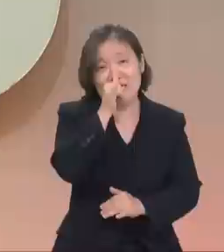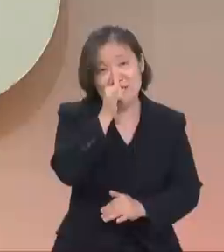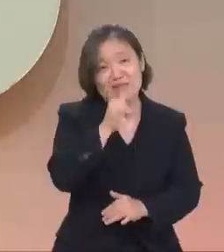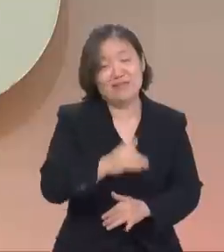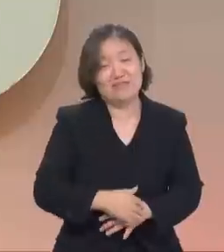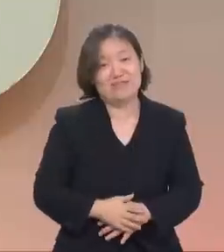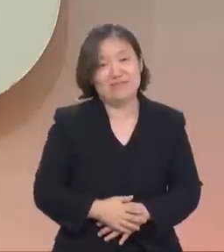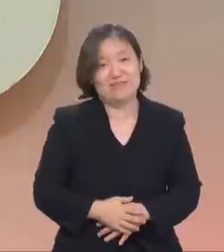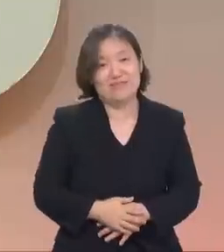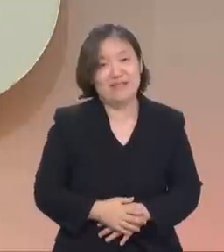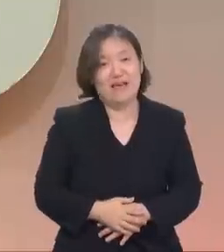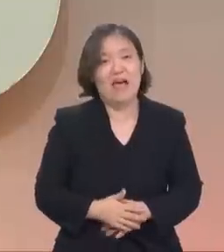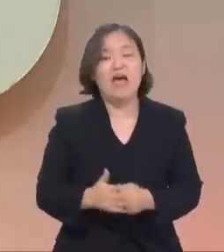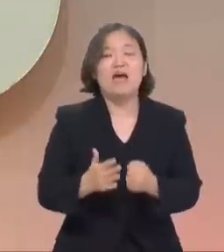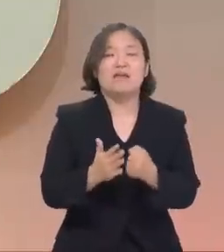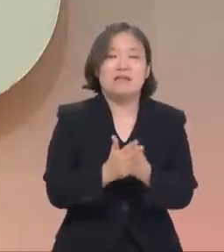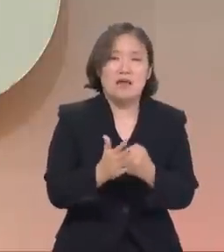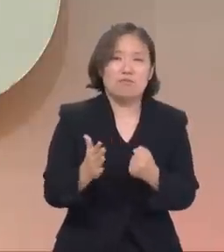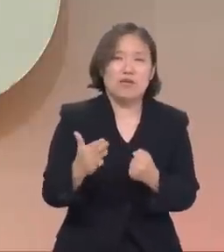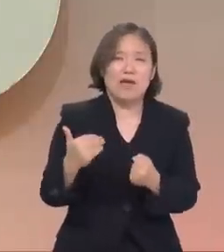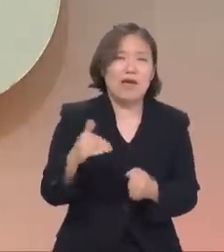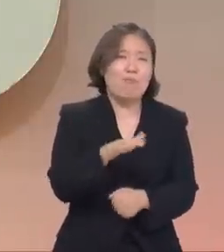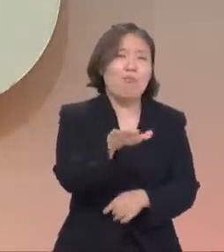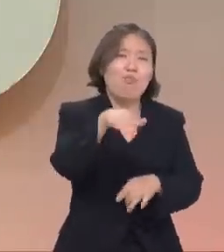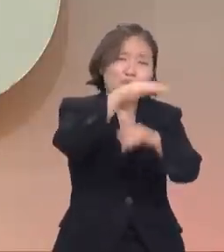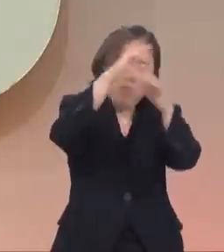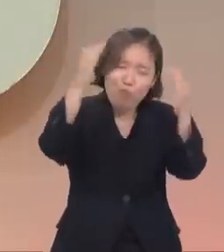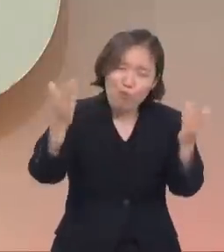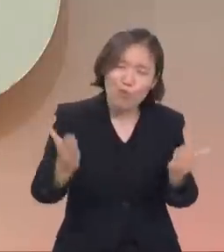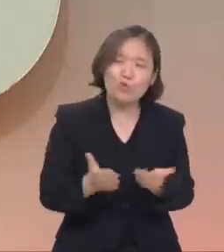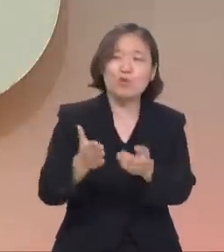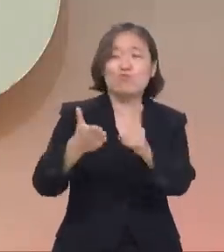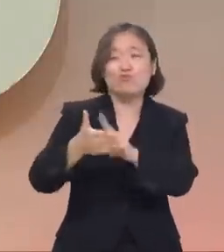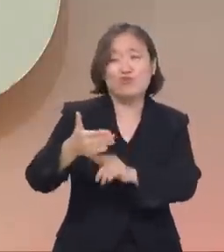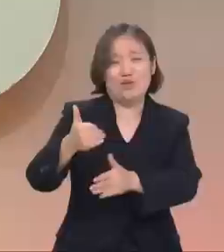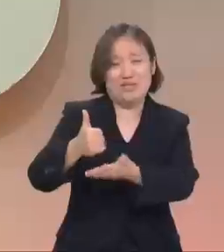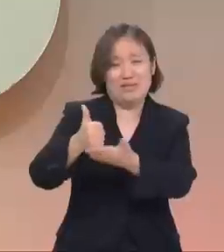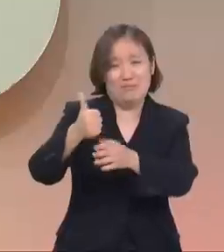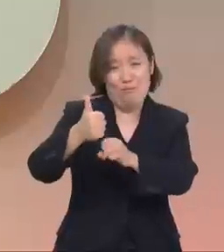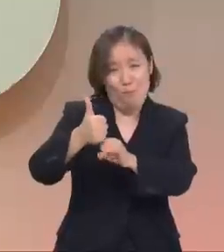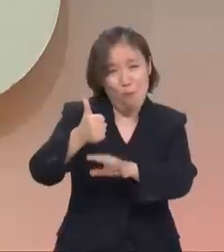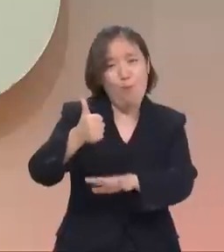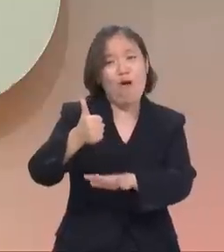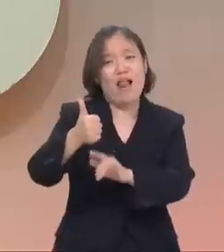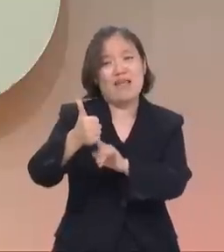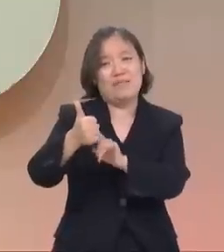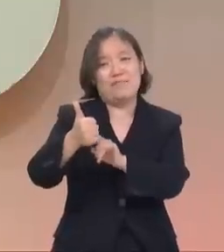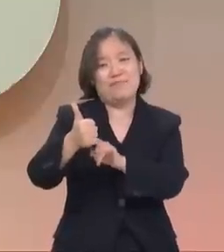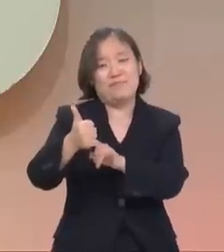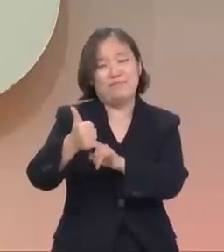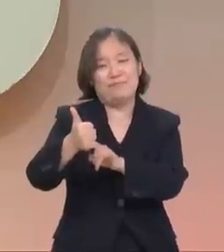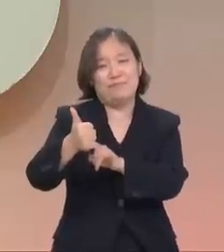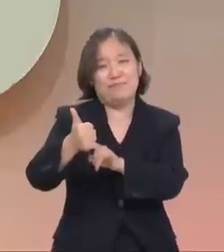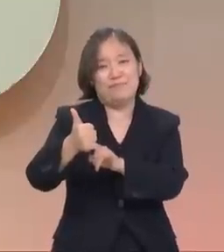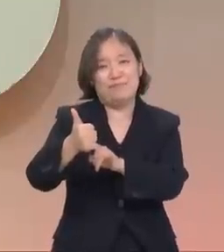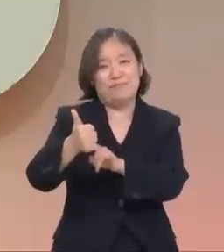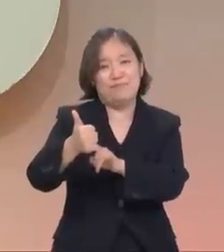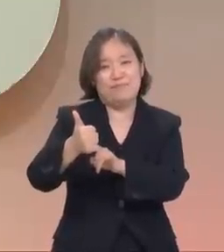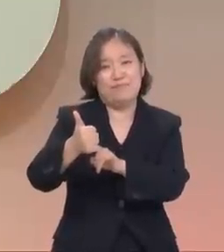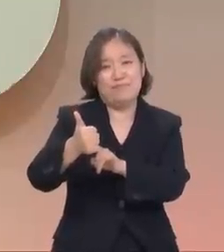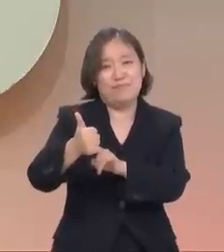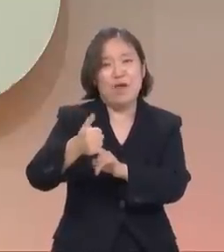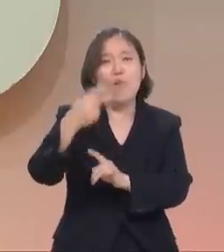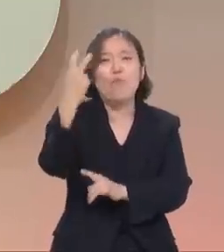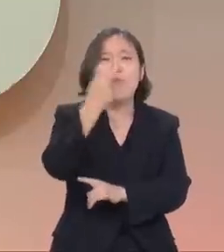이와 같이이 모든게 불보살님께서 그 젊은 씀을 구제하기 위한